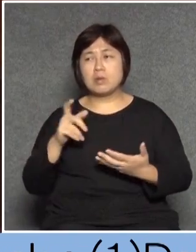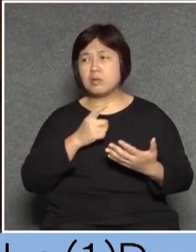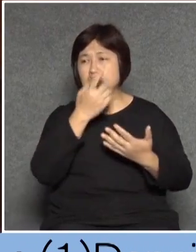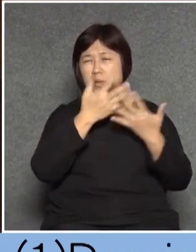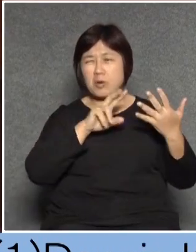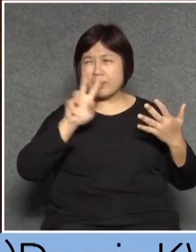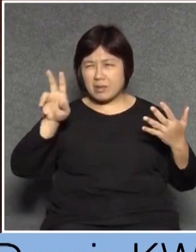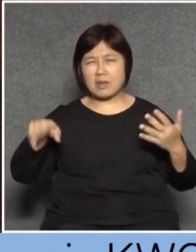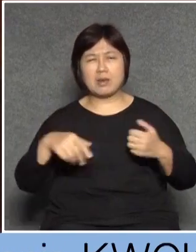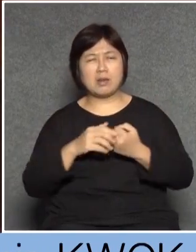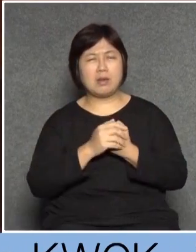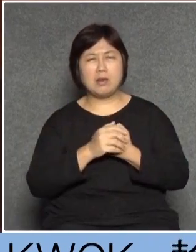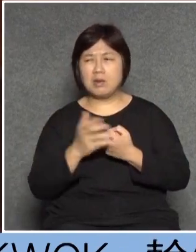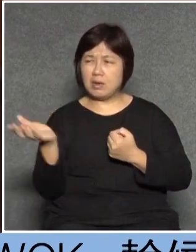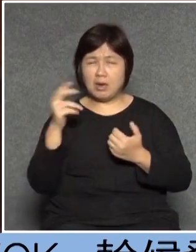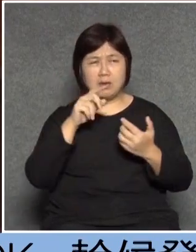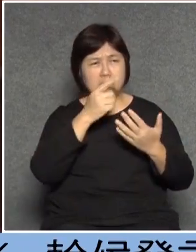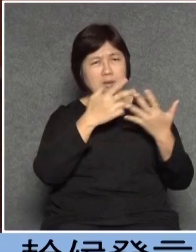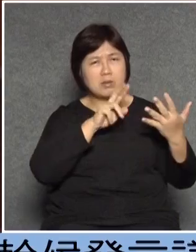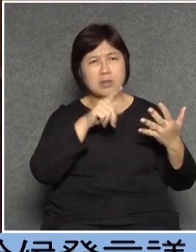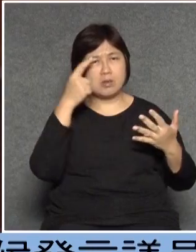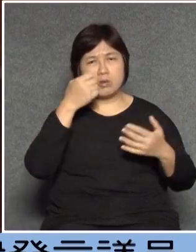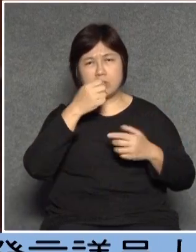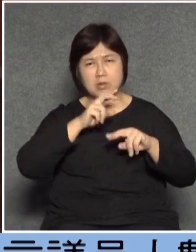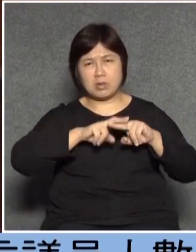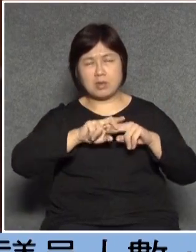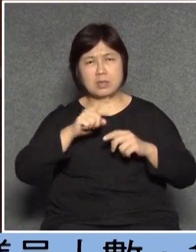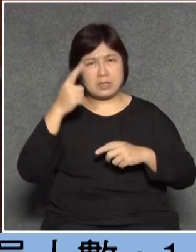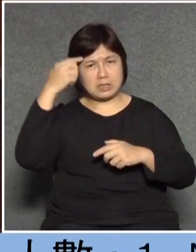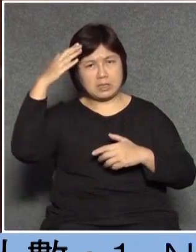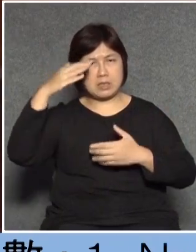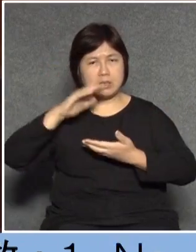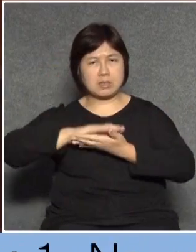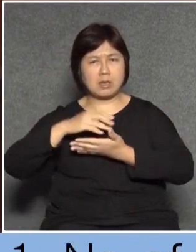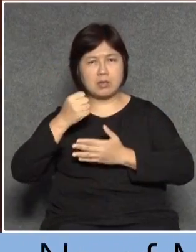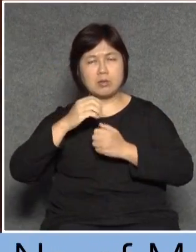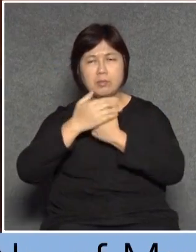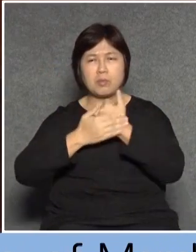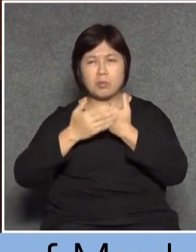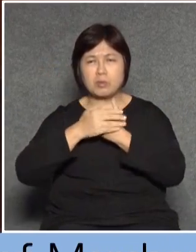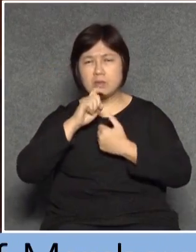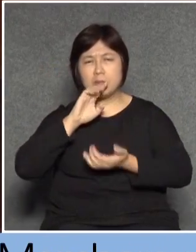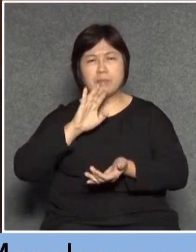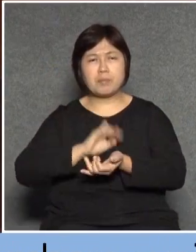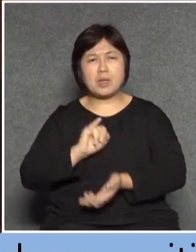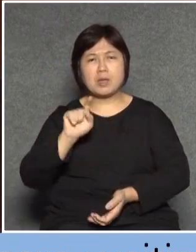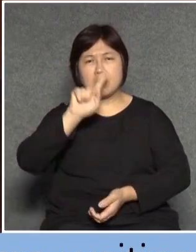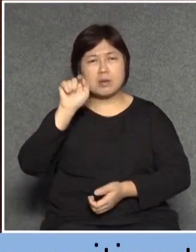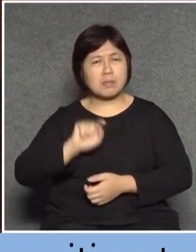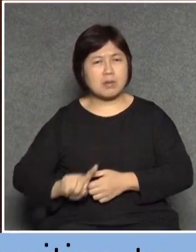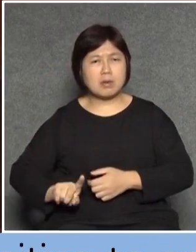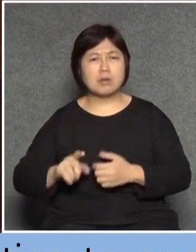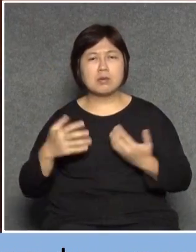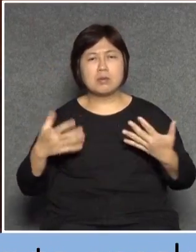啦，係咪？你就知道中國知識產權保障有啲咩問題，係咪？今年四